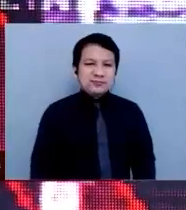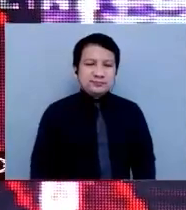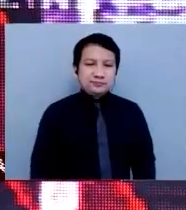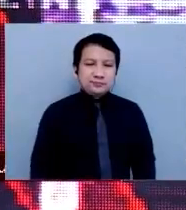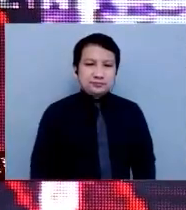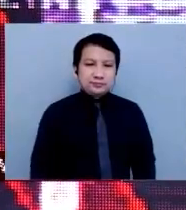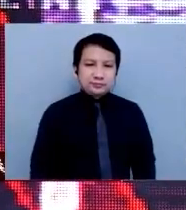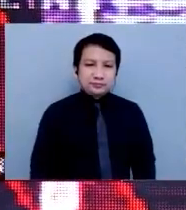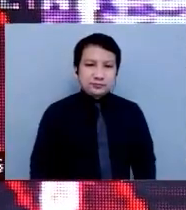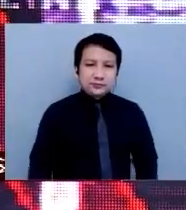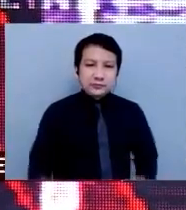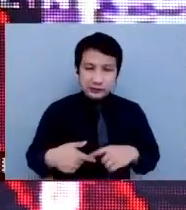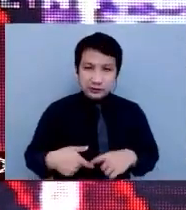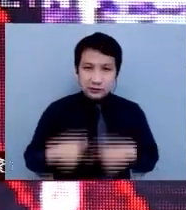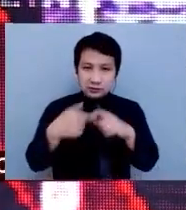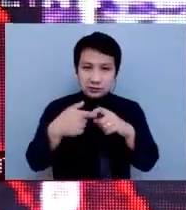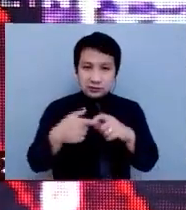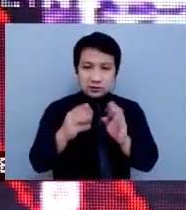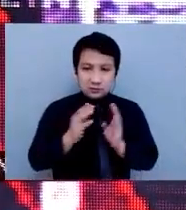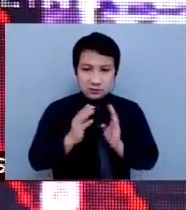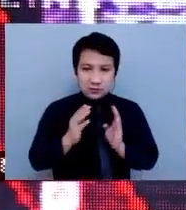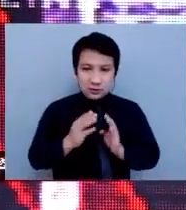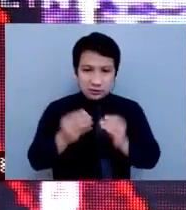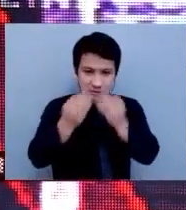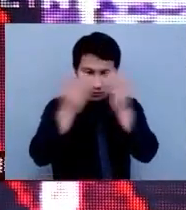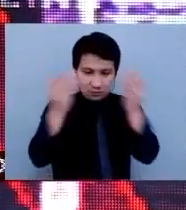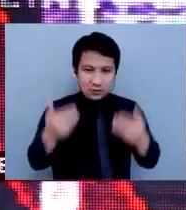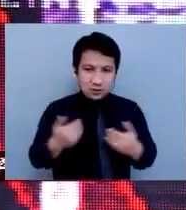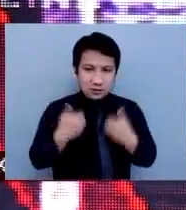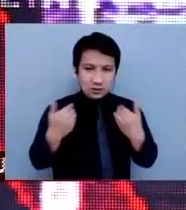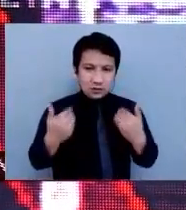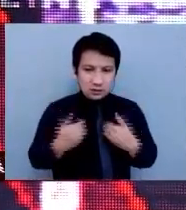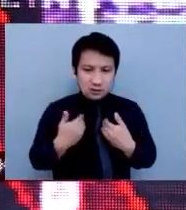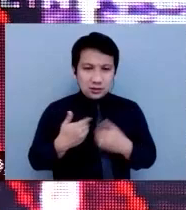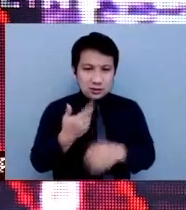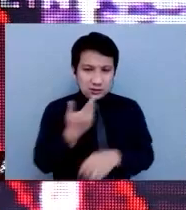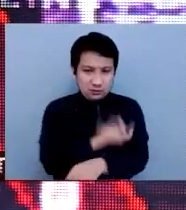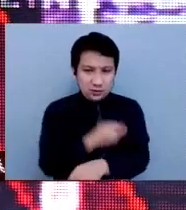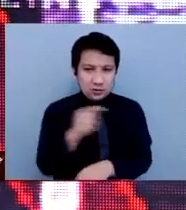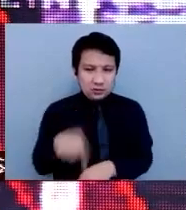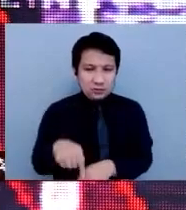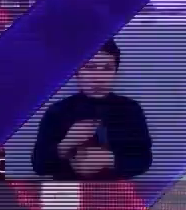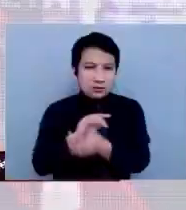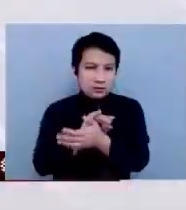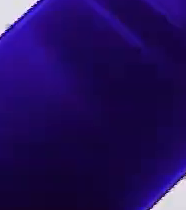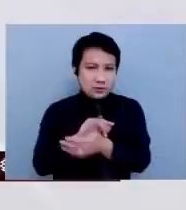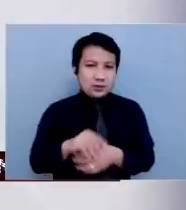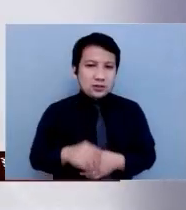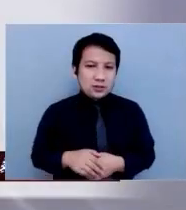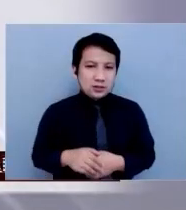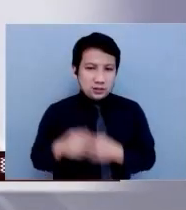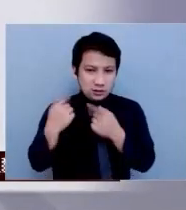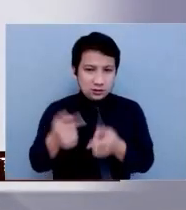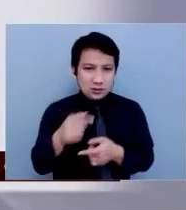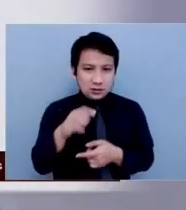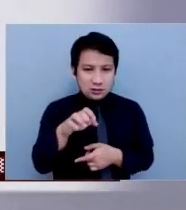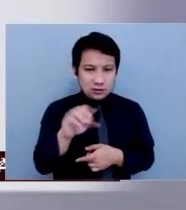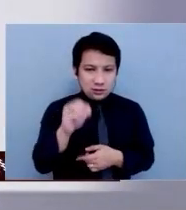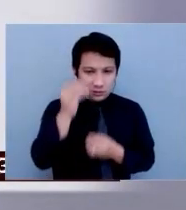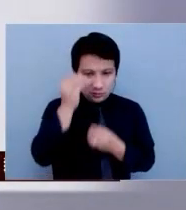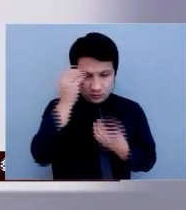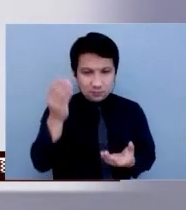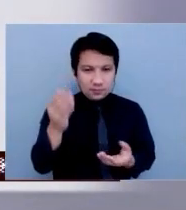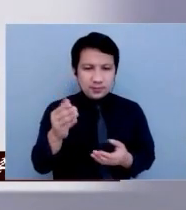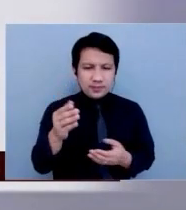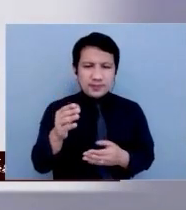Pansamantala po maghihigpit ang Baguio City sa mga menor na hindi pa bakunado kontra COVID-19. Sa executive order ni Mayor Benjamin